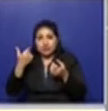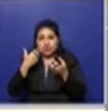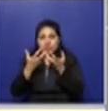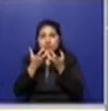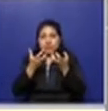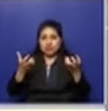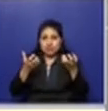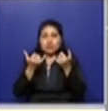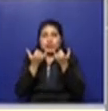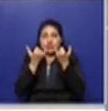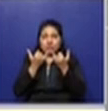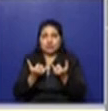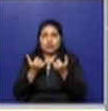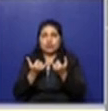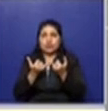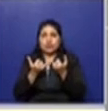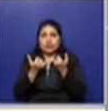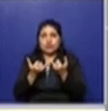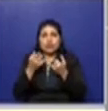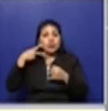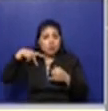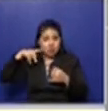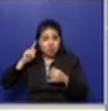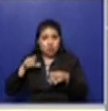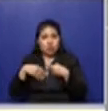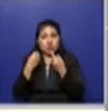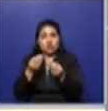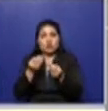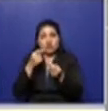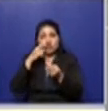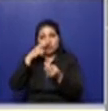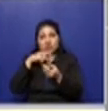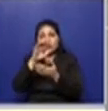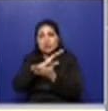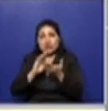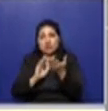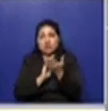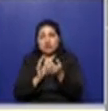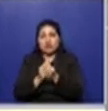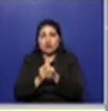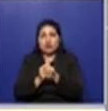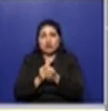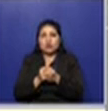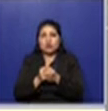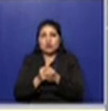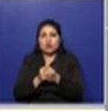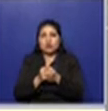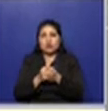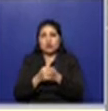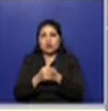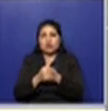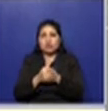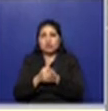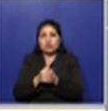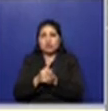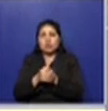ซึ่งอันนี้จะเป็นประโยชน์อย่างมากต่อประเทศชาติซึ่งอันอื่นเนี่ยเขาก็จะนำเสนอเฉพาะในจุดที่ประช